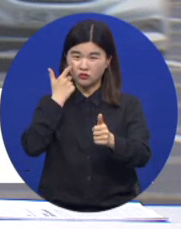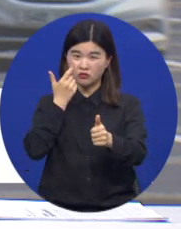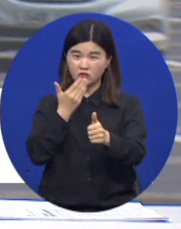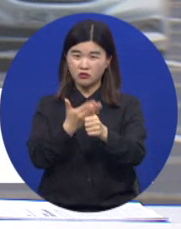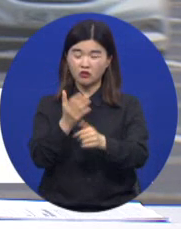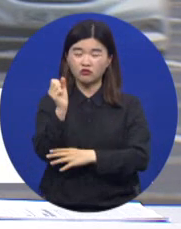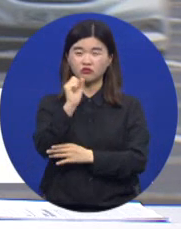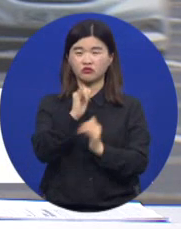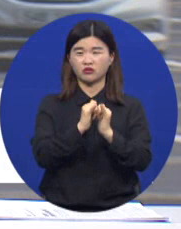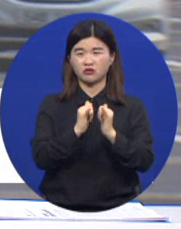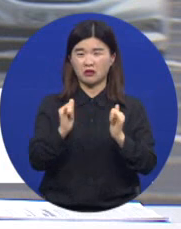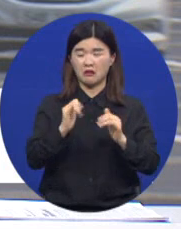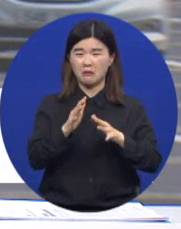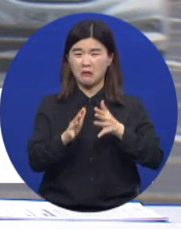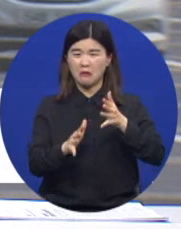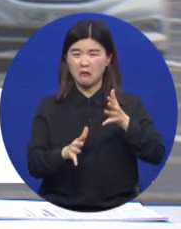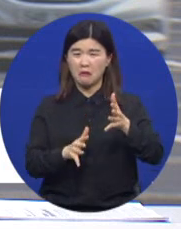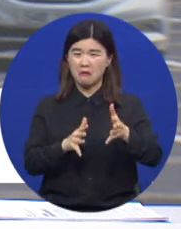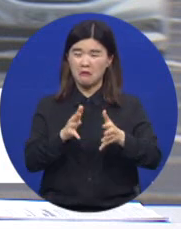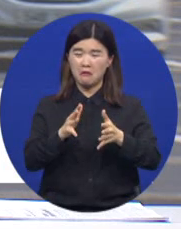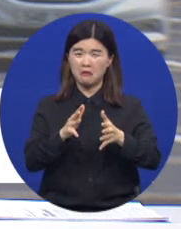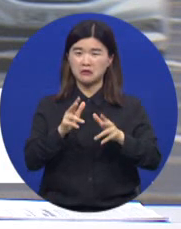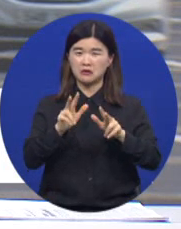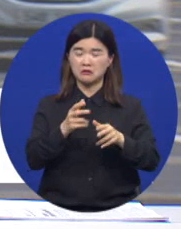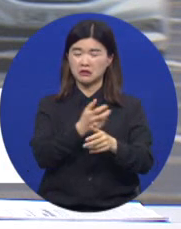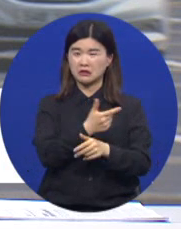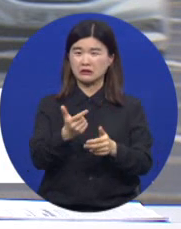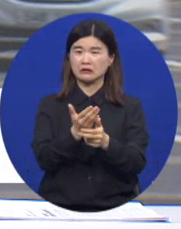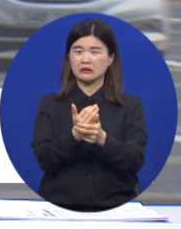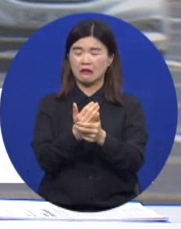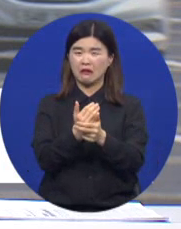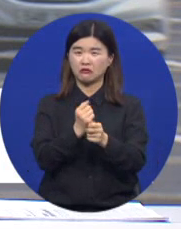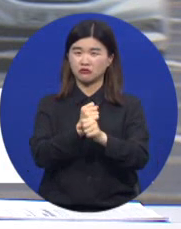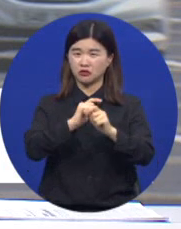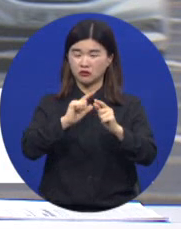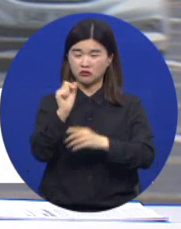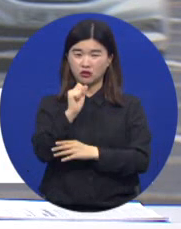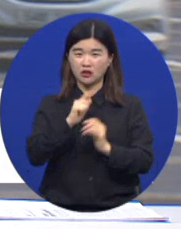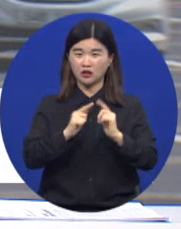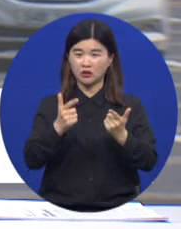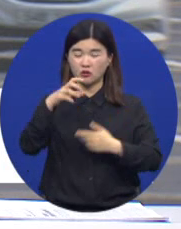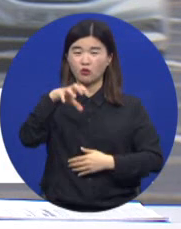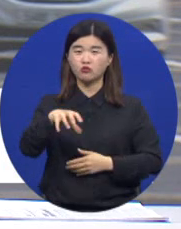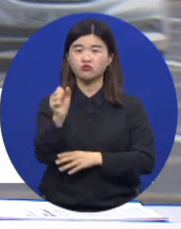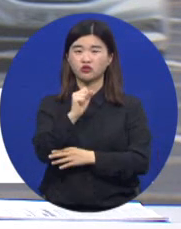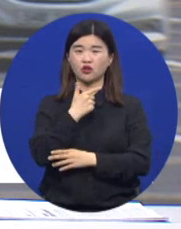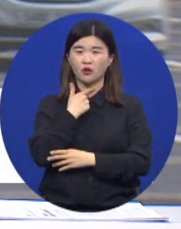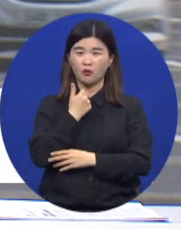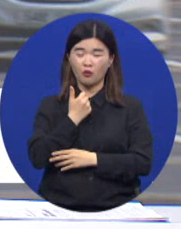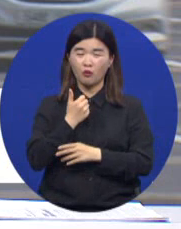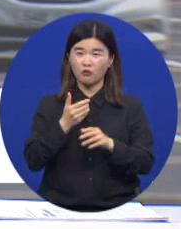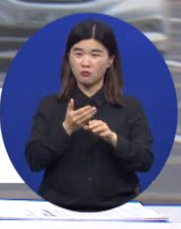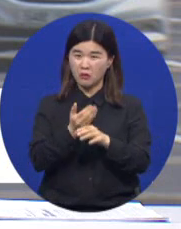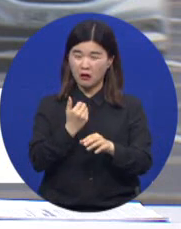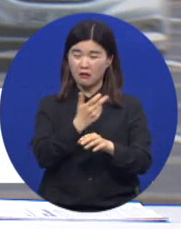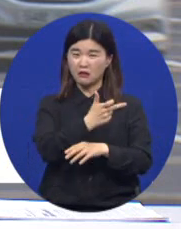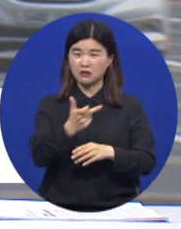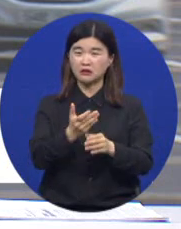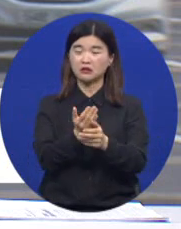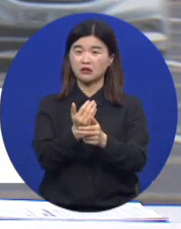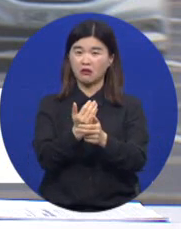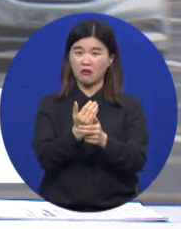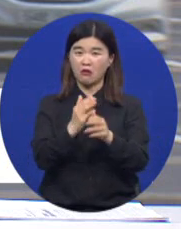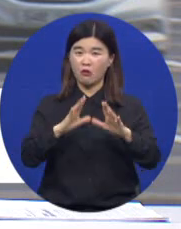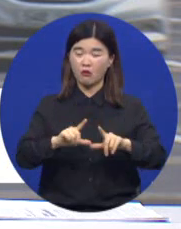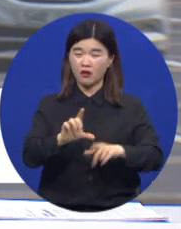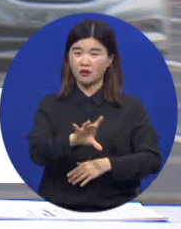서툰 운전자는 경사가 심해 대형 차들이 주행을 피하는 도로로 운행을 했고 사고를 낸 대형 트럭은